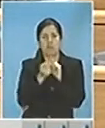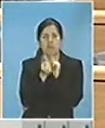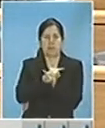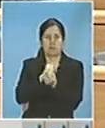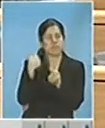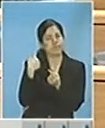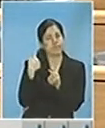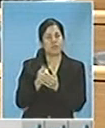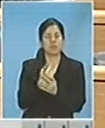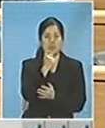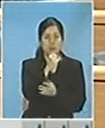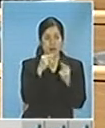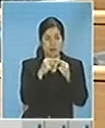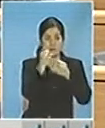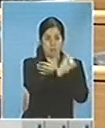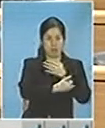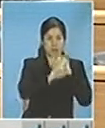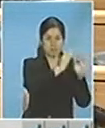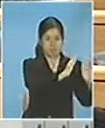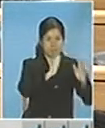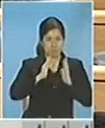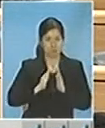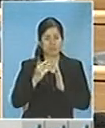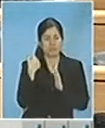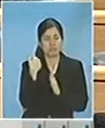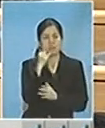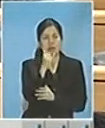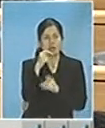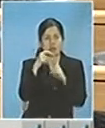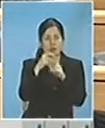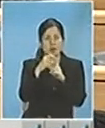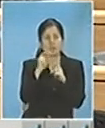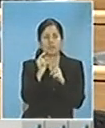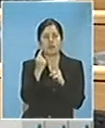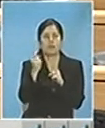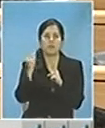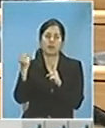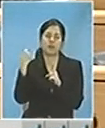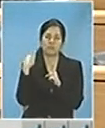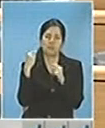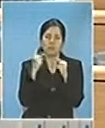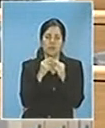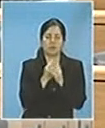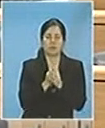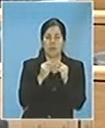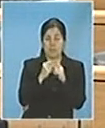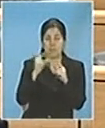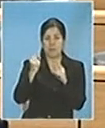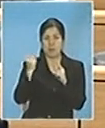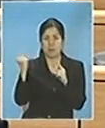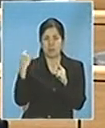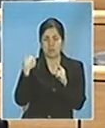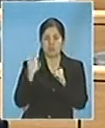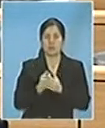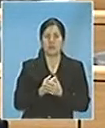ไหลของวัฒนธรรมก็ย่อมมีจะมีการบัญญัติศัพท์คำใหม่ๆขึ้นมาใช้บ้างนั่นก็ดิ